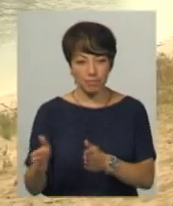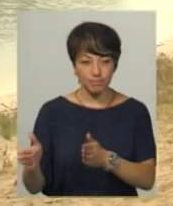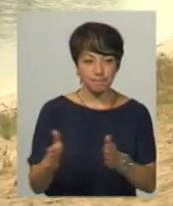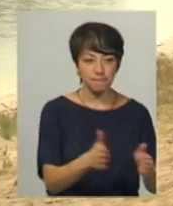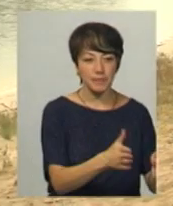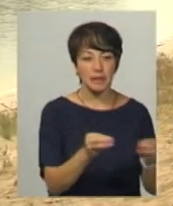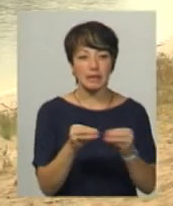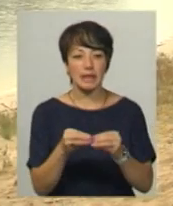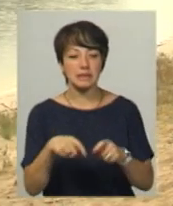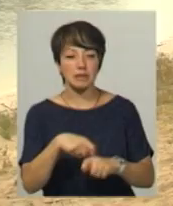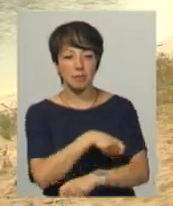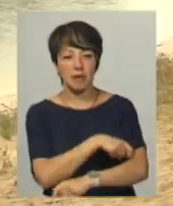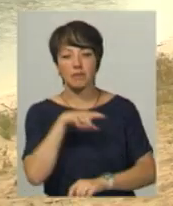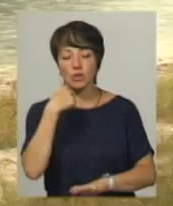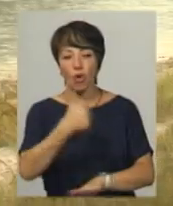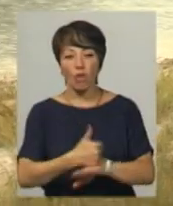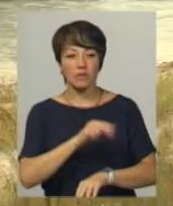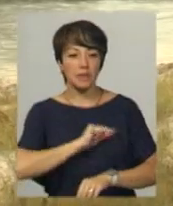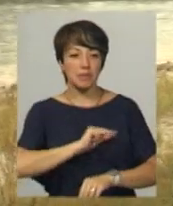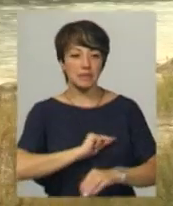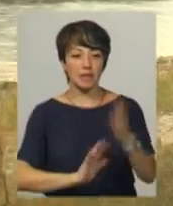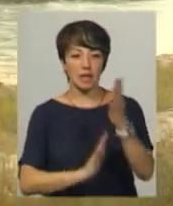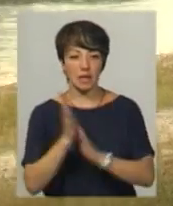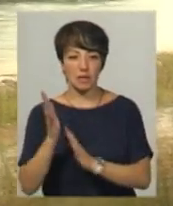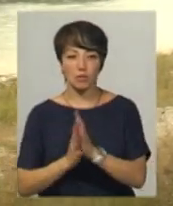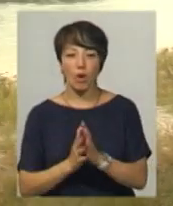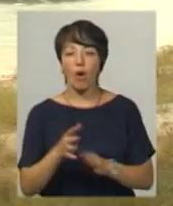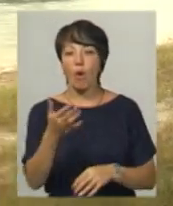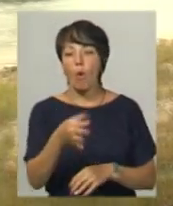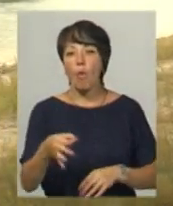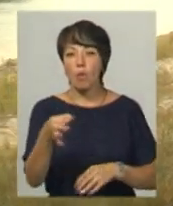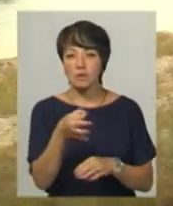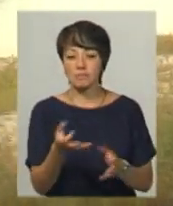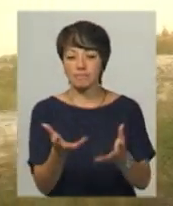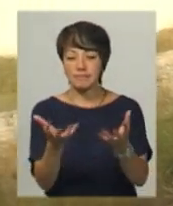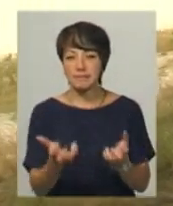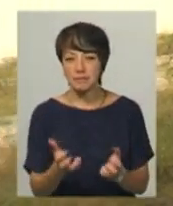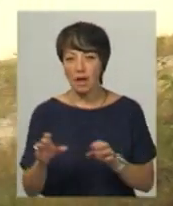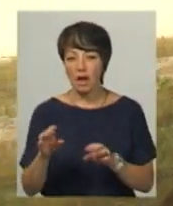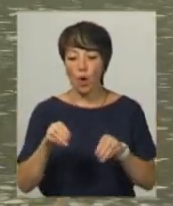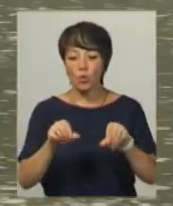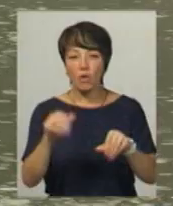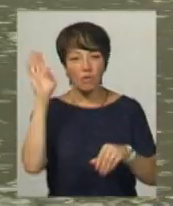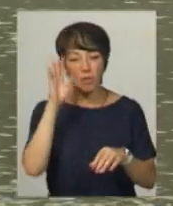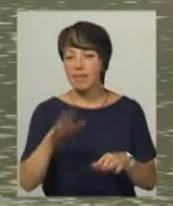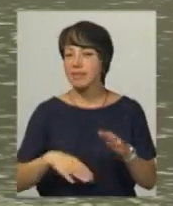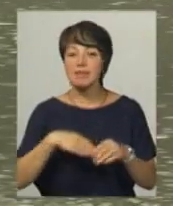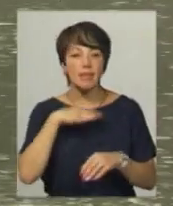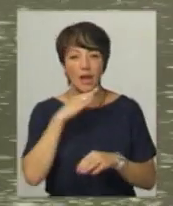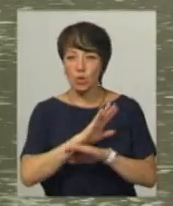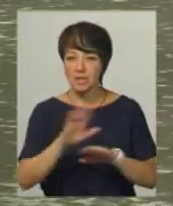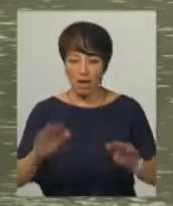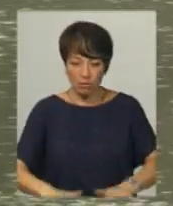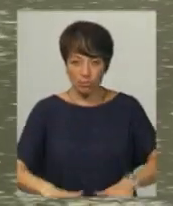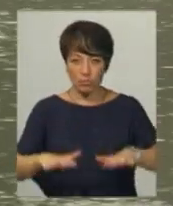метрів, каже головний лісничий природного парку Олексій Більовський. За його словами, озеро живиться ґрунтовими водами, яких недостатньо для наповнення. У